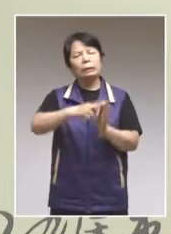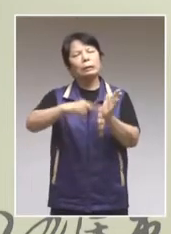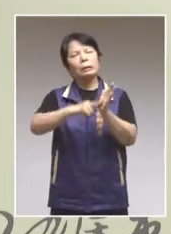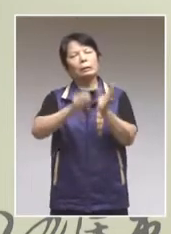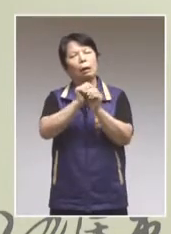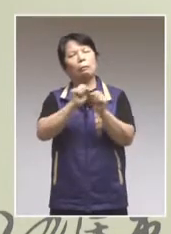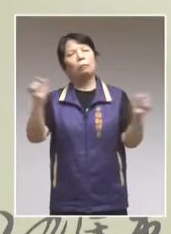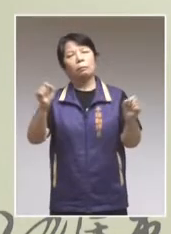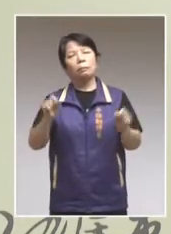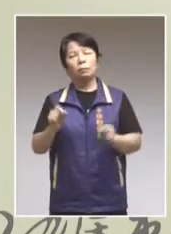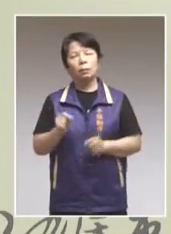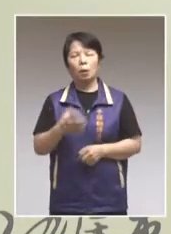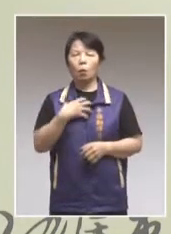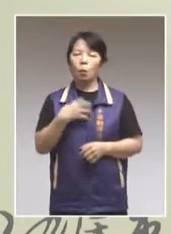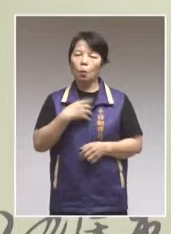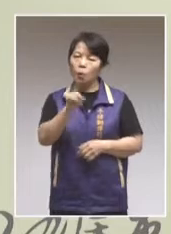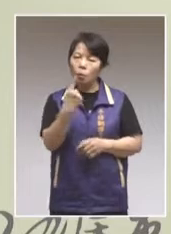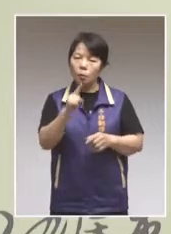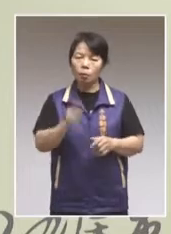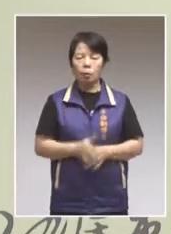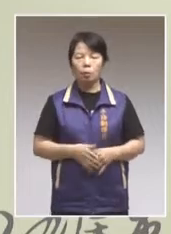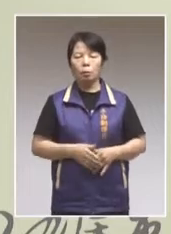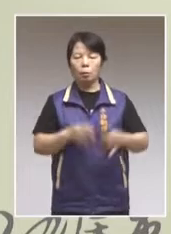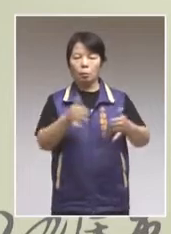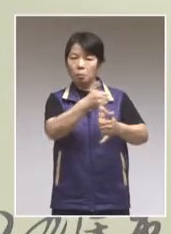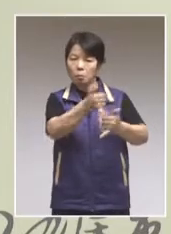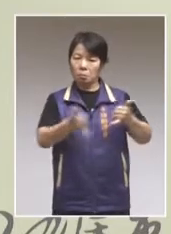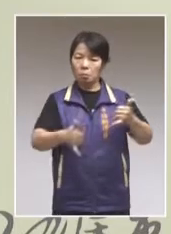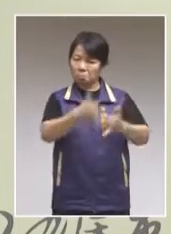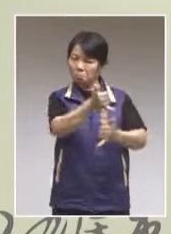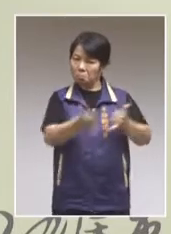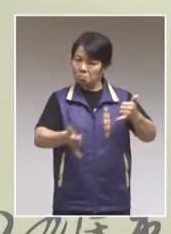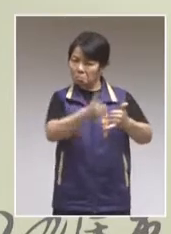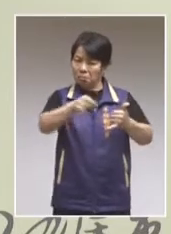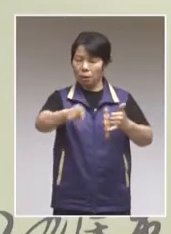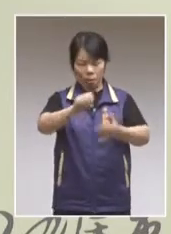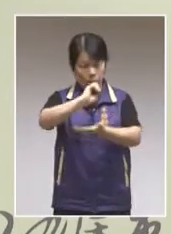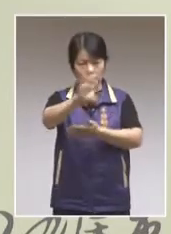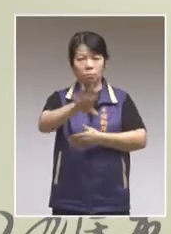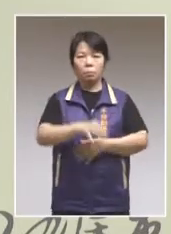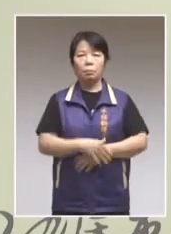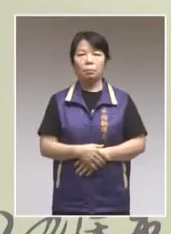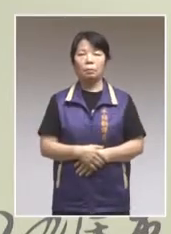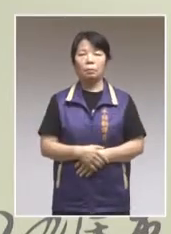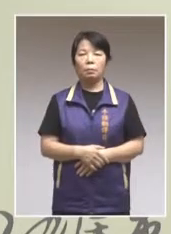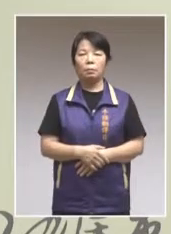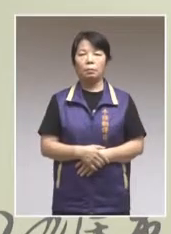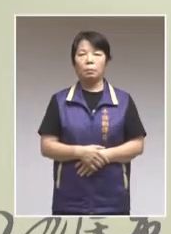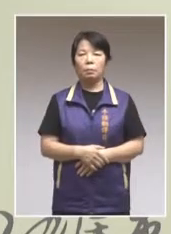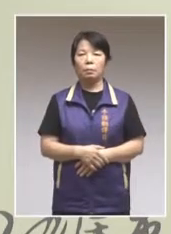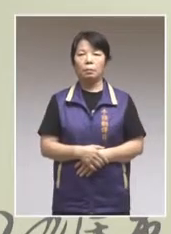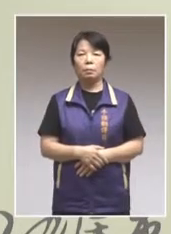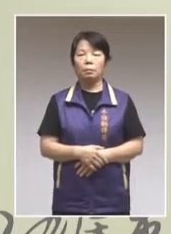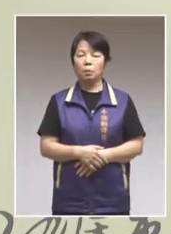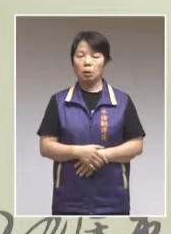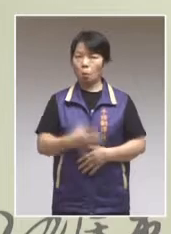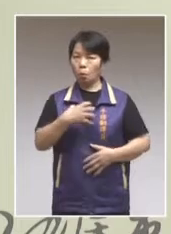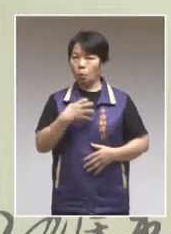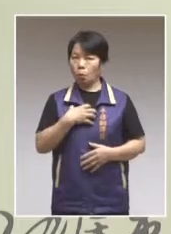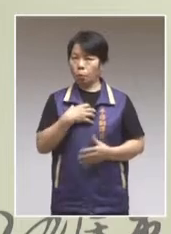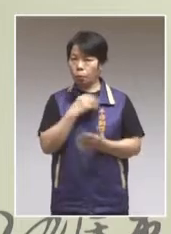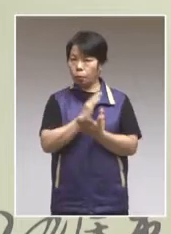说明这个风险啊，这个南北移动的风险，就是要提醒大家啊，那几个风险